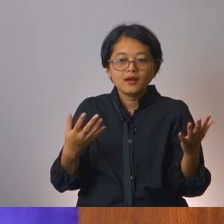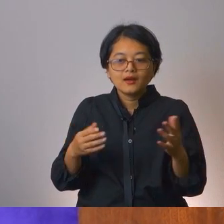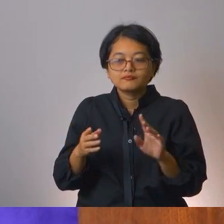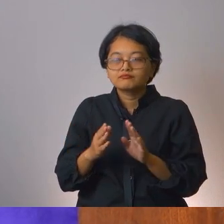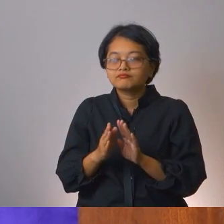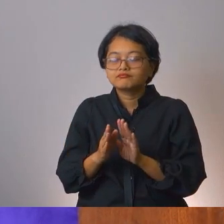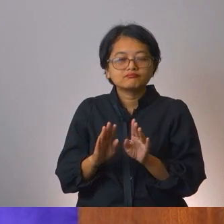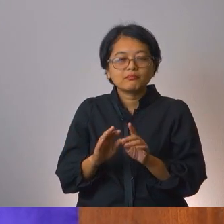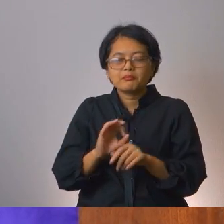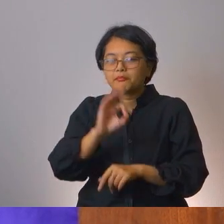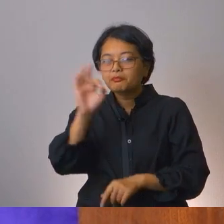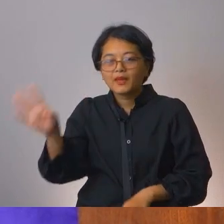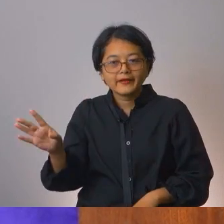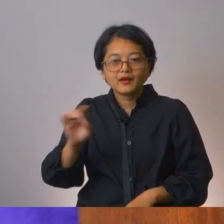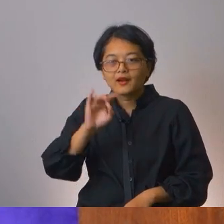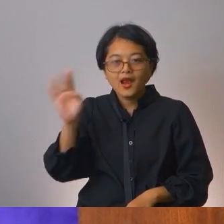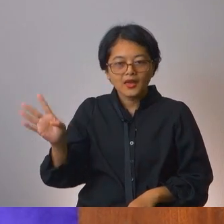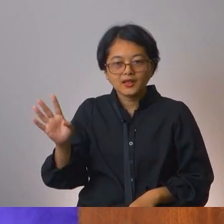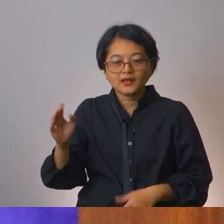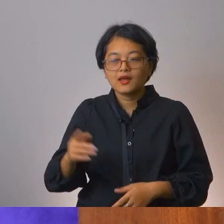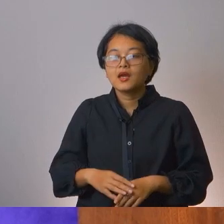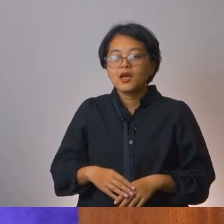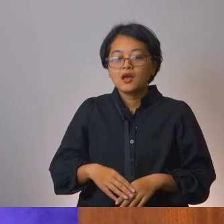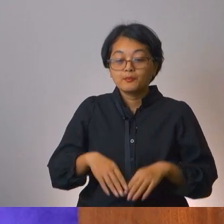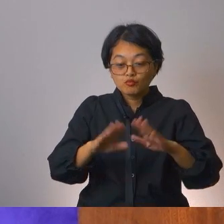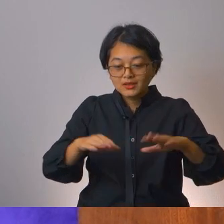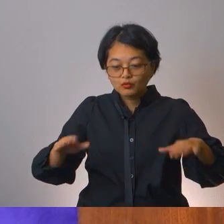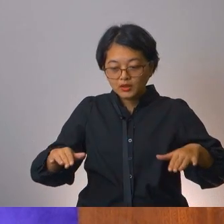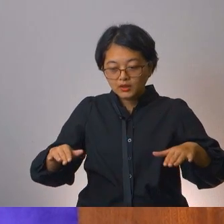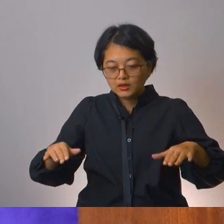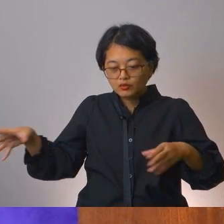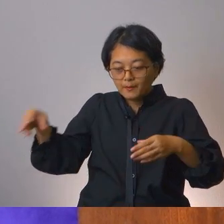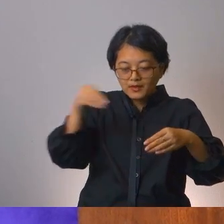Justru pada saat para murid sudah ada dalam ruangan perjamuan.